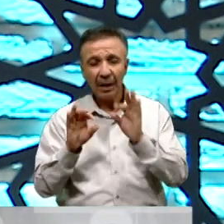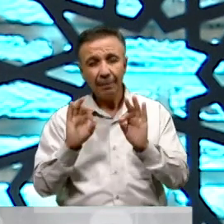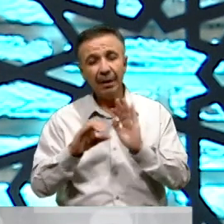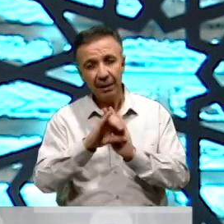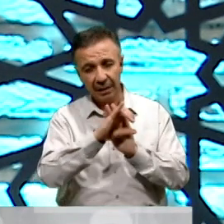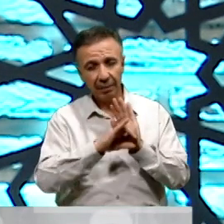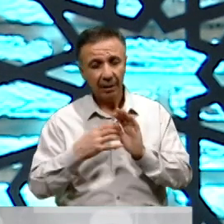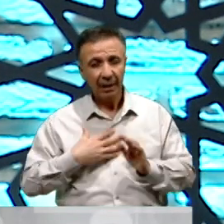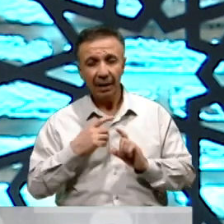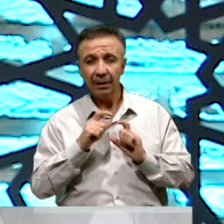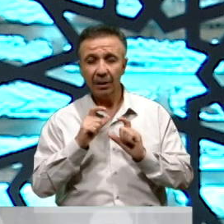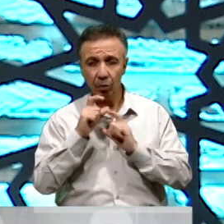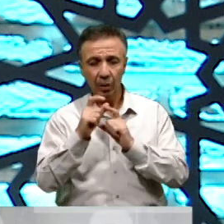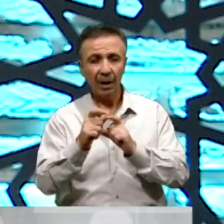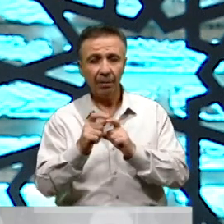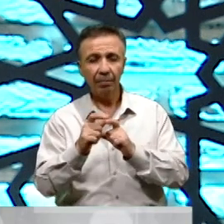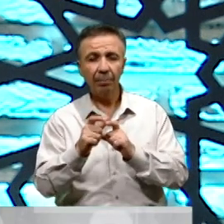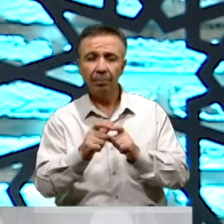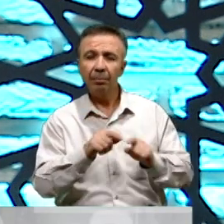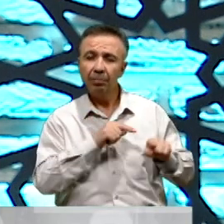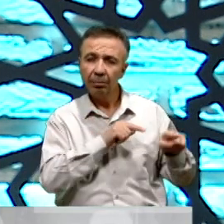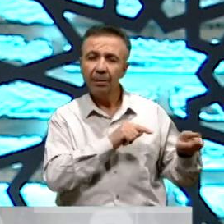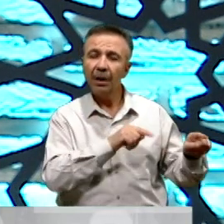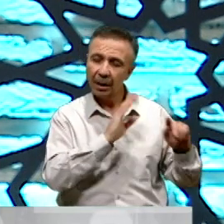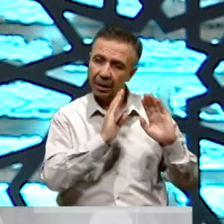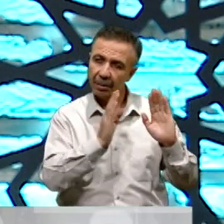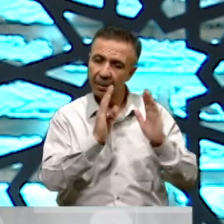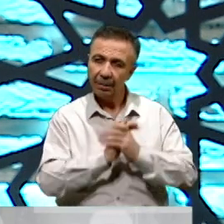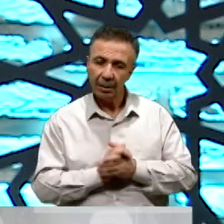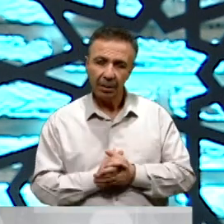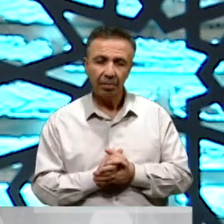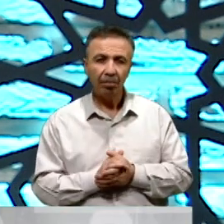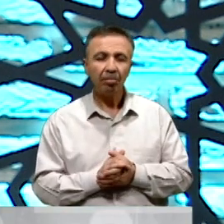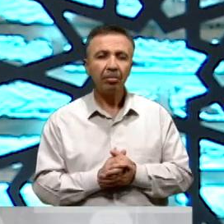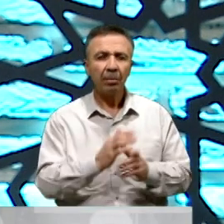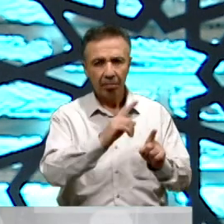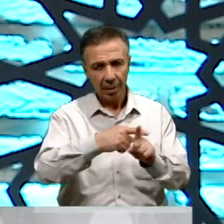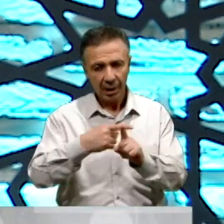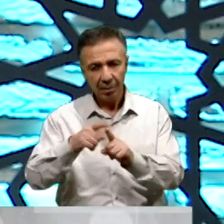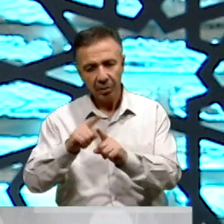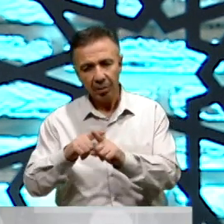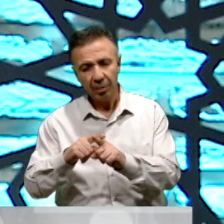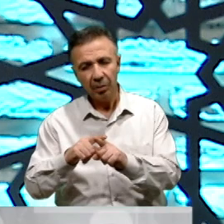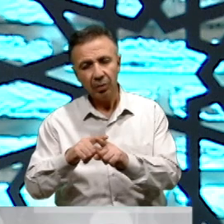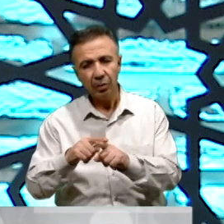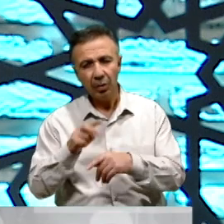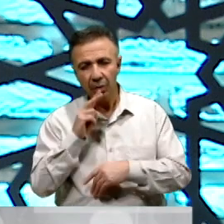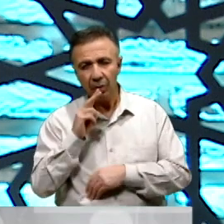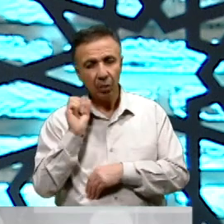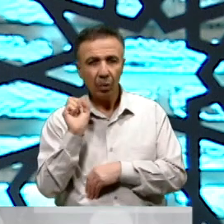sayfalarına ulaşabilirler. Takip ederlerse de çok seviniriz. Paylaştığımız son gönderinin altına yorum yazmak suretiyle